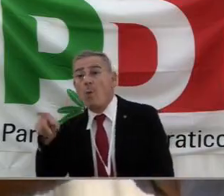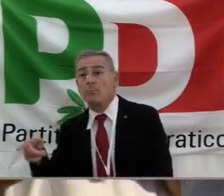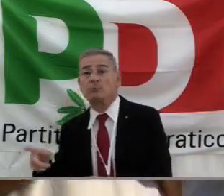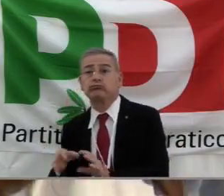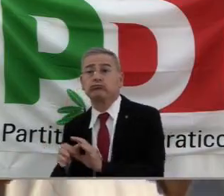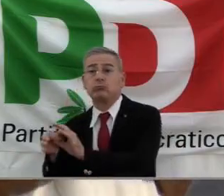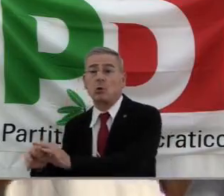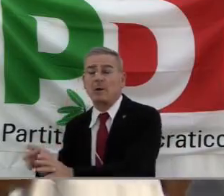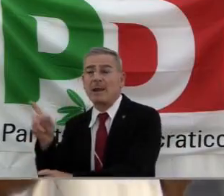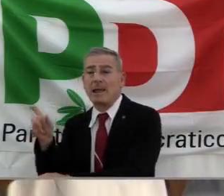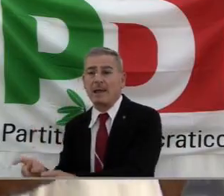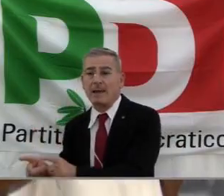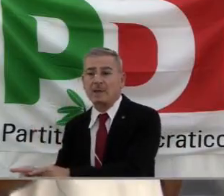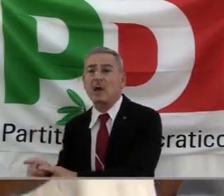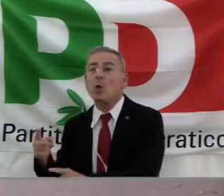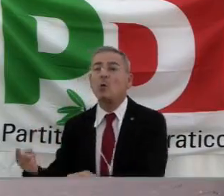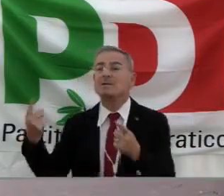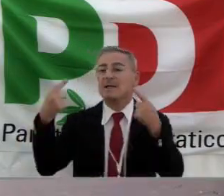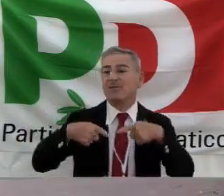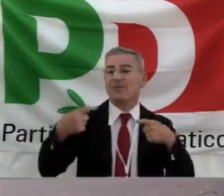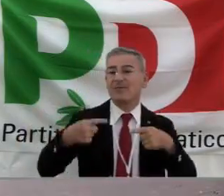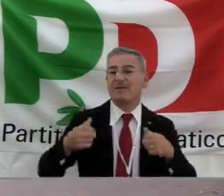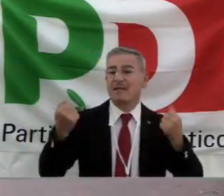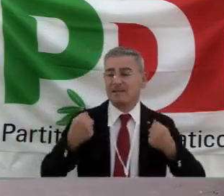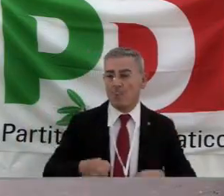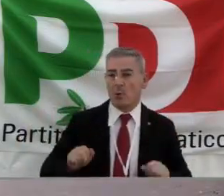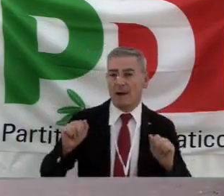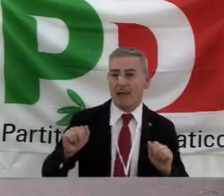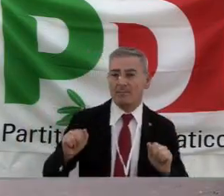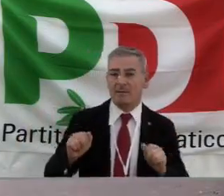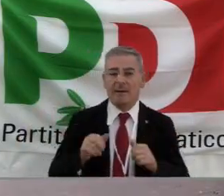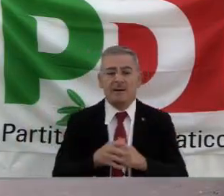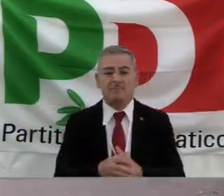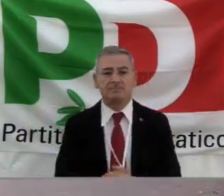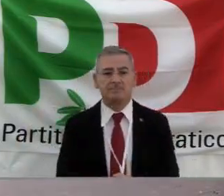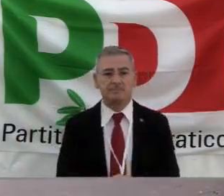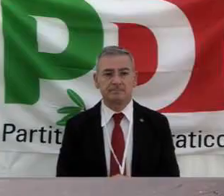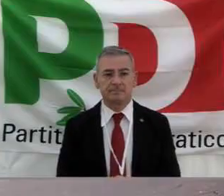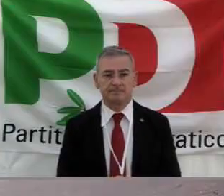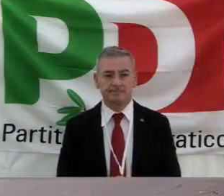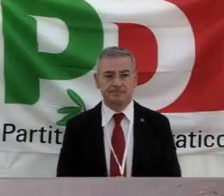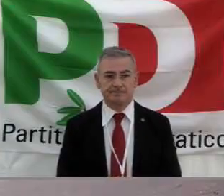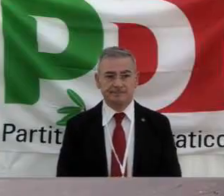sfida! Questa è la sfida democratica!